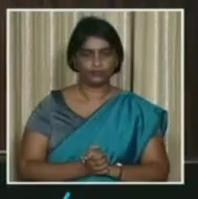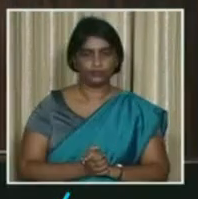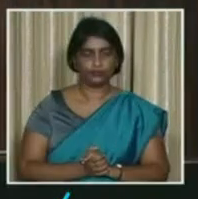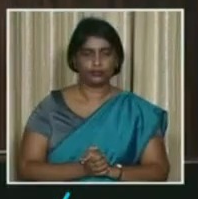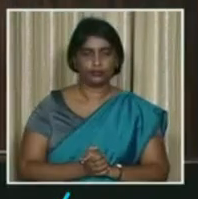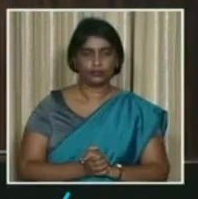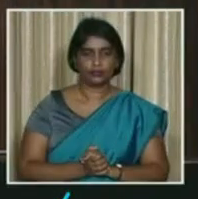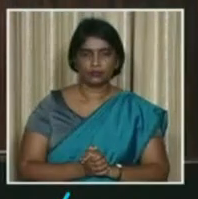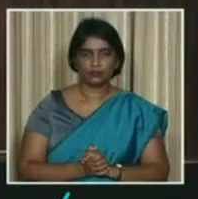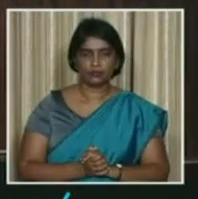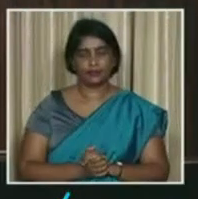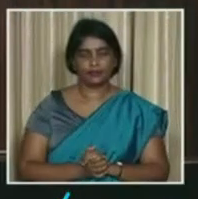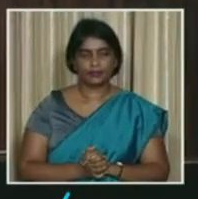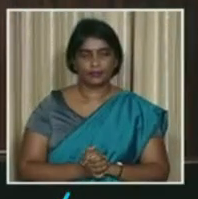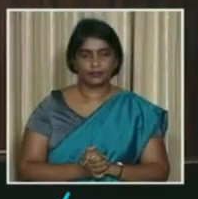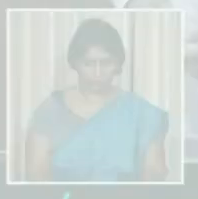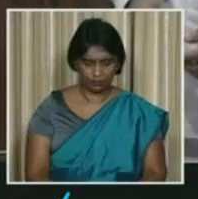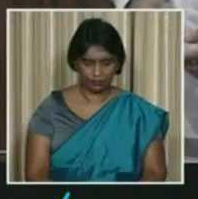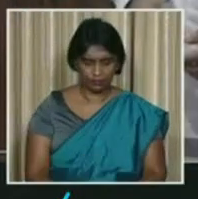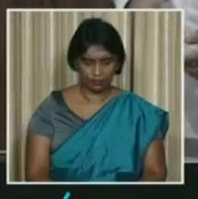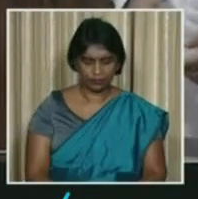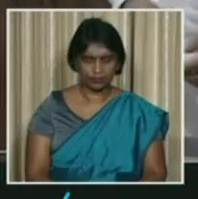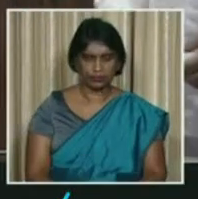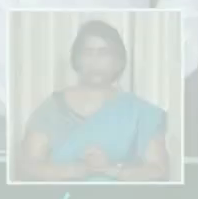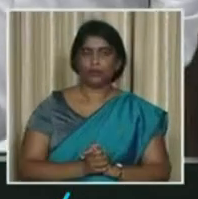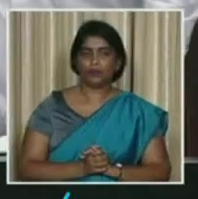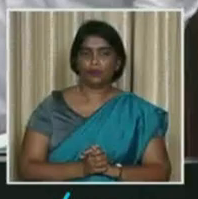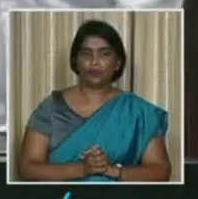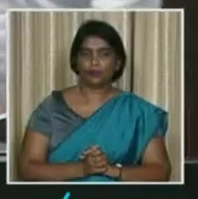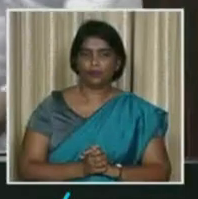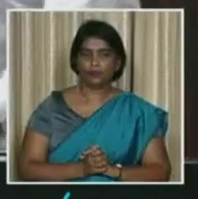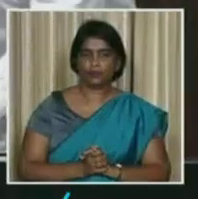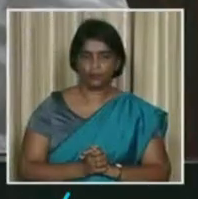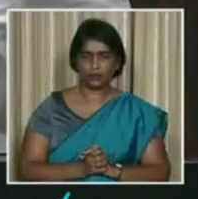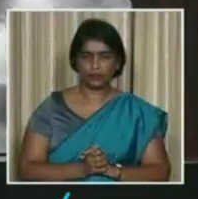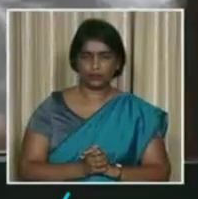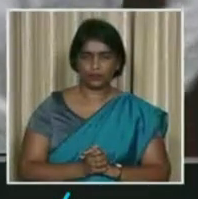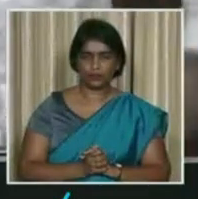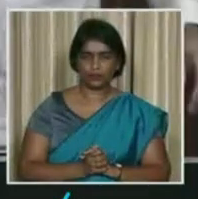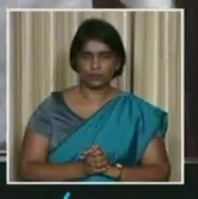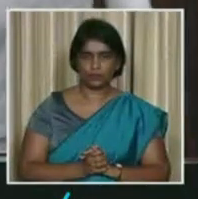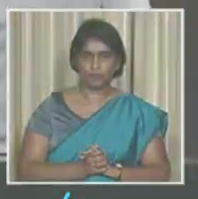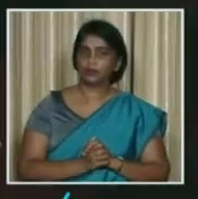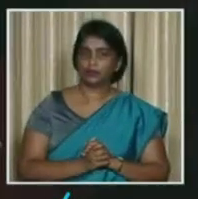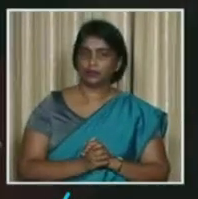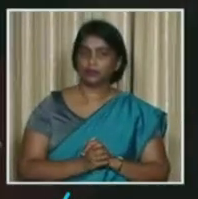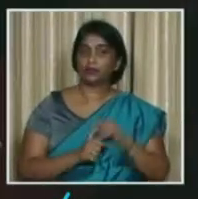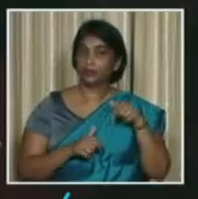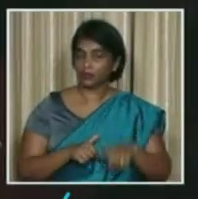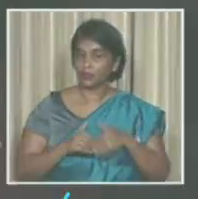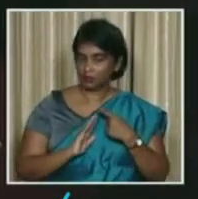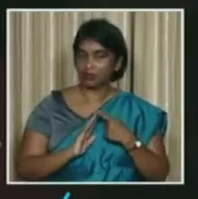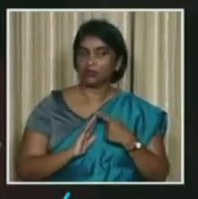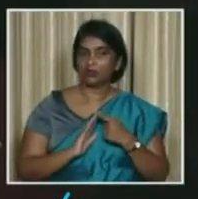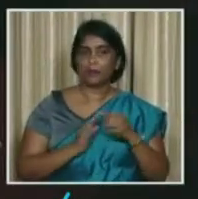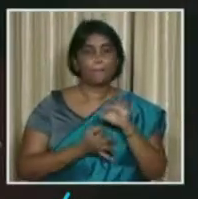ඒකයි. එකඟයි. හරි. ස්වභාවික. සවා කල්තබීමේ යෝජනාව. කල්තබීමේ යෝජනාව රංජිත් මද්දු බණ්ඩාර මැතිතුමා. අද වෙන විට මේ